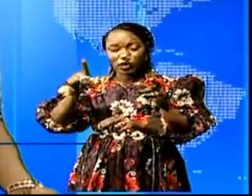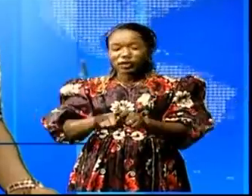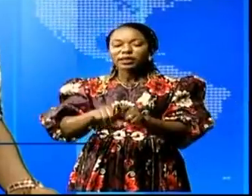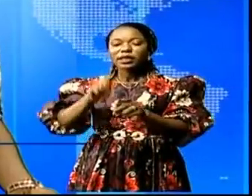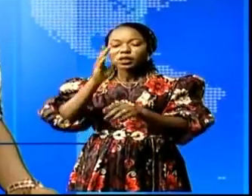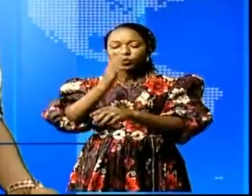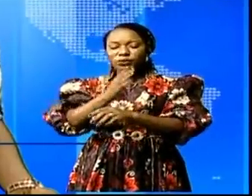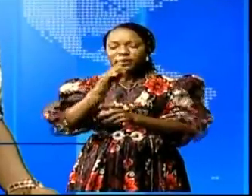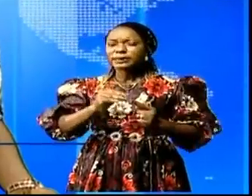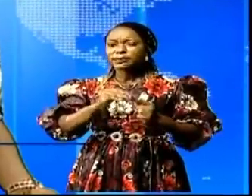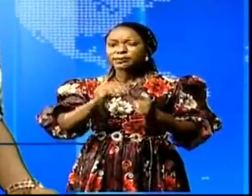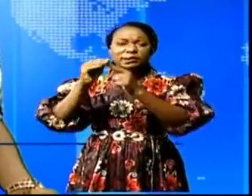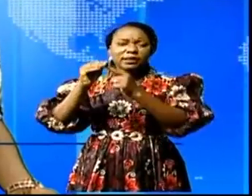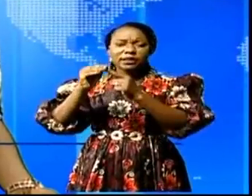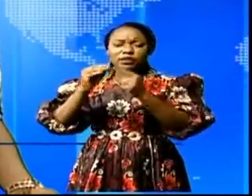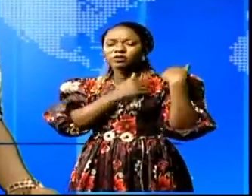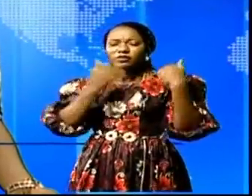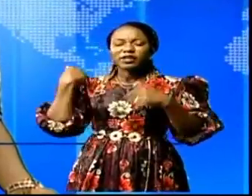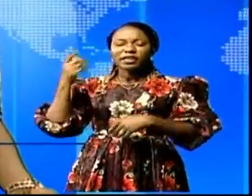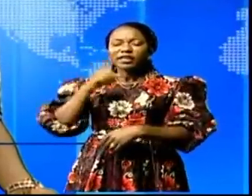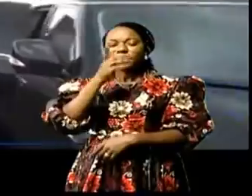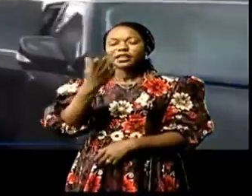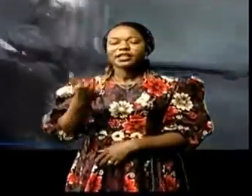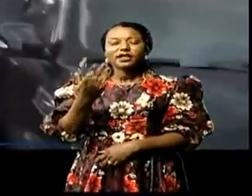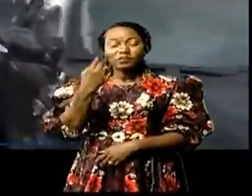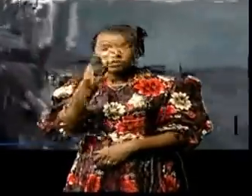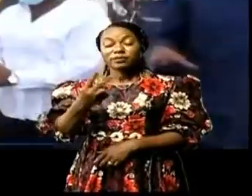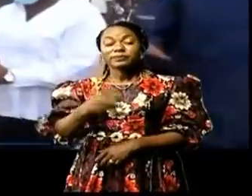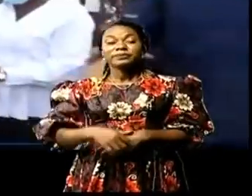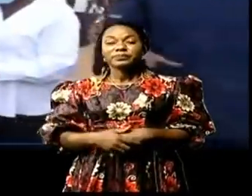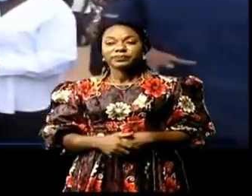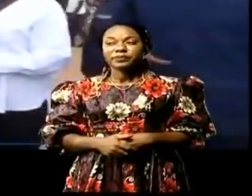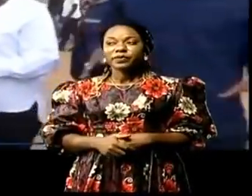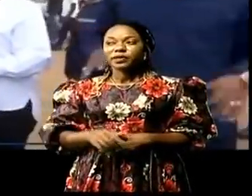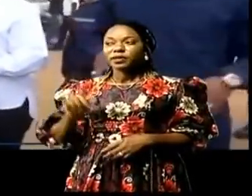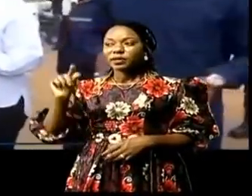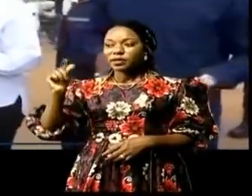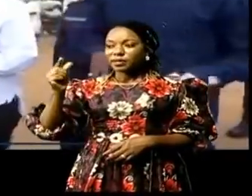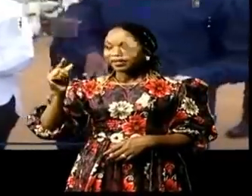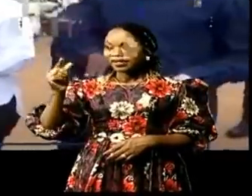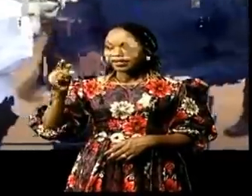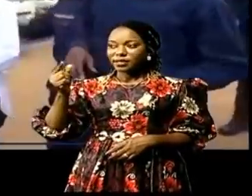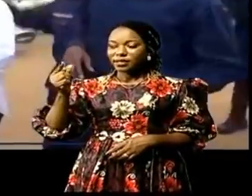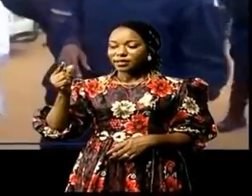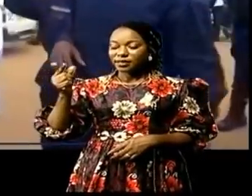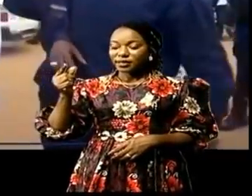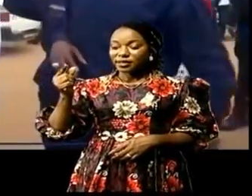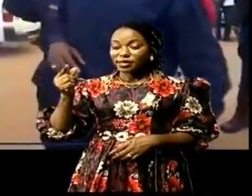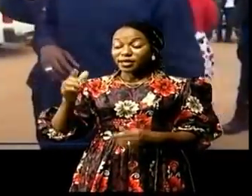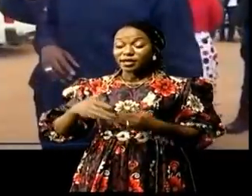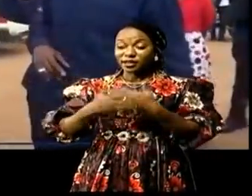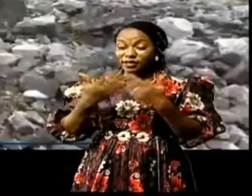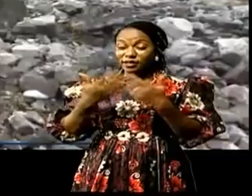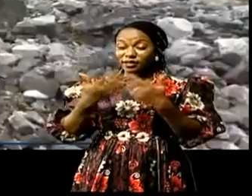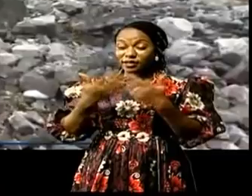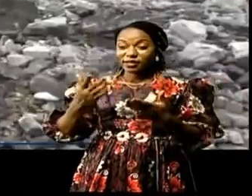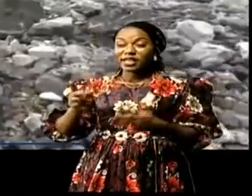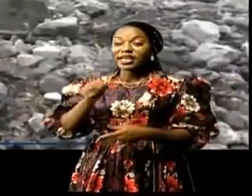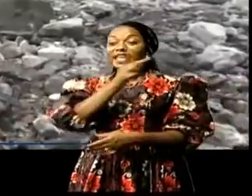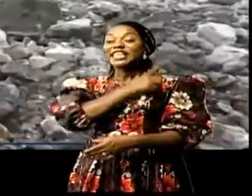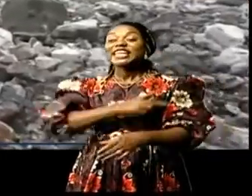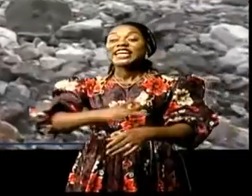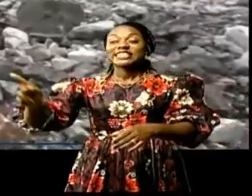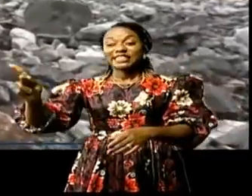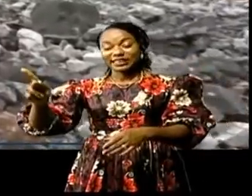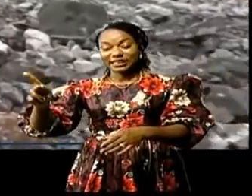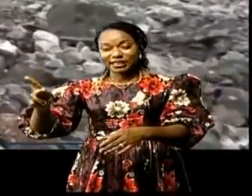de l'État en matière de mine. La carte est déterminée à redorer la belle image de la ville de Likasi. Trois entreprises sont